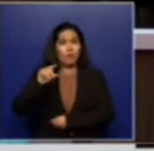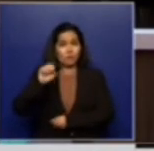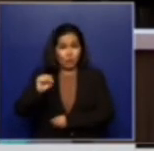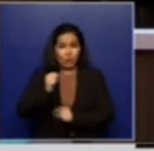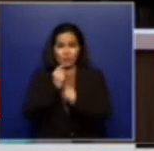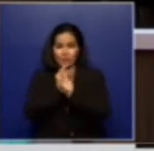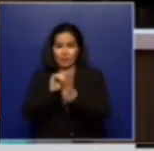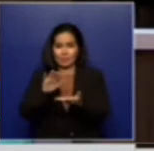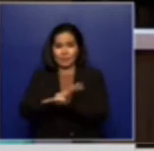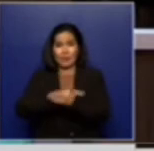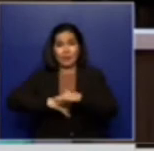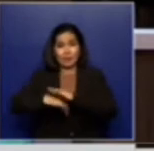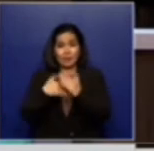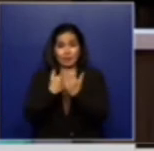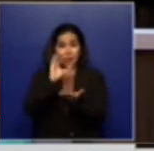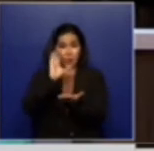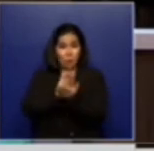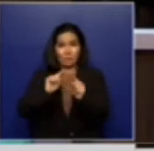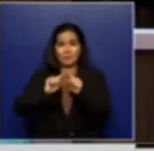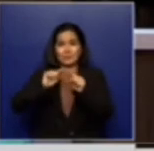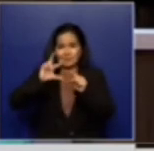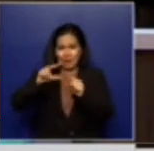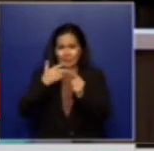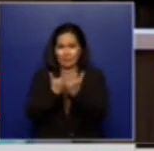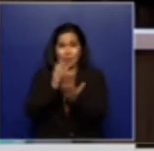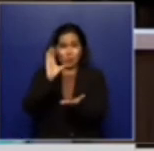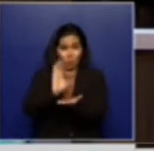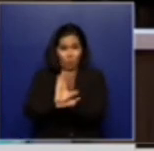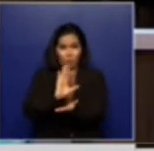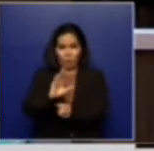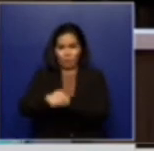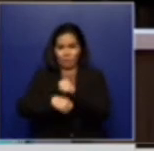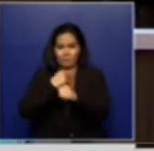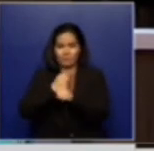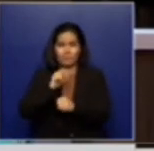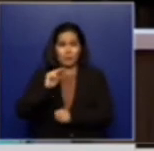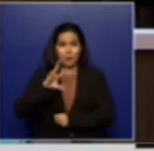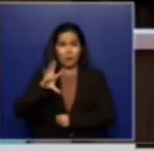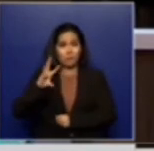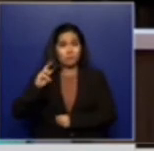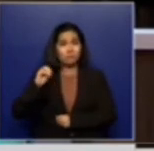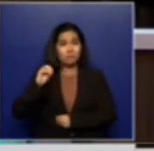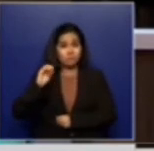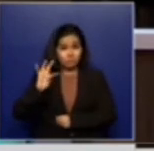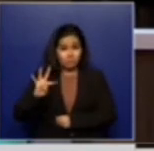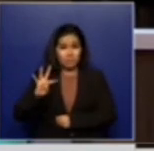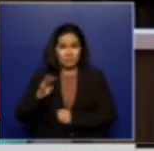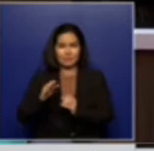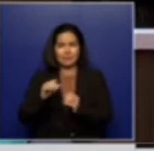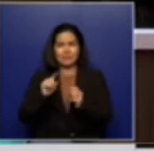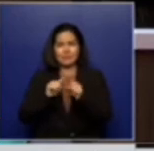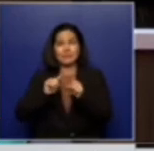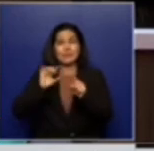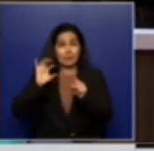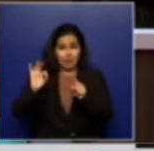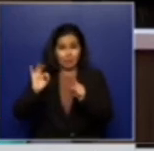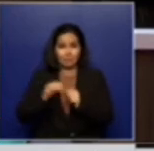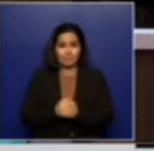ไว้ว่าเป็นองค์กรนำในการพัฒนาและขับเคลื่อนยุทธศาสตร์การป้องกันและแก้ไขปัญหายาเสพติดของประเทศและอาเซียนเพื่อสังคมไทยปลอดภัยจากยาเสพติดก็ถูกต้องแล้วนะคะท่านประธานเพราะว่าในการทำงานต้องมีเจ้าภาพที่จะทำให้การบูรณาการการทำงานประสบความสำเร็จและไม่เกิดปัญหาซ้ำซ้อนเพราะว่าการแก้ปัญหายาเสพติดนี้เป็นการตั้งงบแบบบูรณาการแต่เมื่อดูเม็ดเงินงบประมาณแล้วก็จะเห็นได้ว่าสำนักงานป.ป.สซึ่งเป็นเจ้าภาพหลักนี้นะคะได้รับทั่วประมาณเพียงครึ่งเดียวของครบวันทั้งหมดที่รัฐเตรียมไว้ให้สำหรับการแก้ไขและป้องกันปัญหายาเสพติดเอกสารงบประมาณฉบับที่3ประมาณรายจ่ายปีงบประมาณ 2560 4อีกเล่มที่ 9